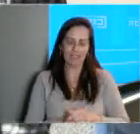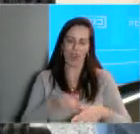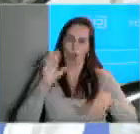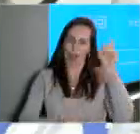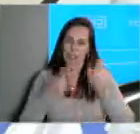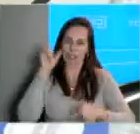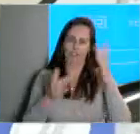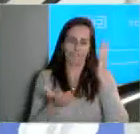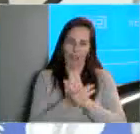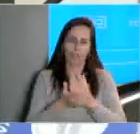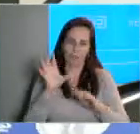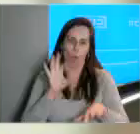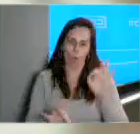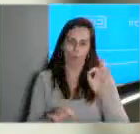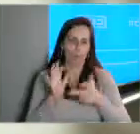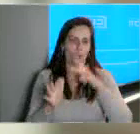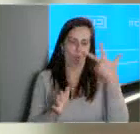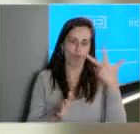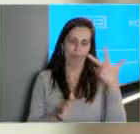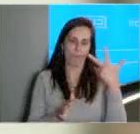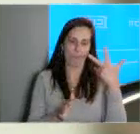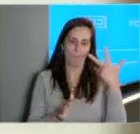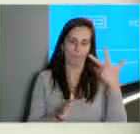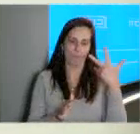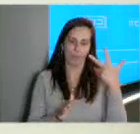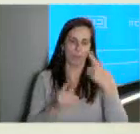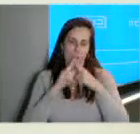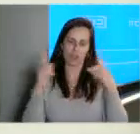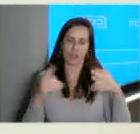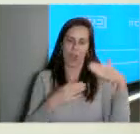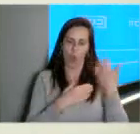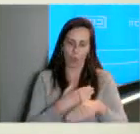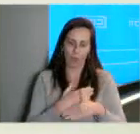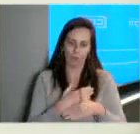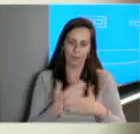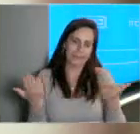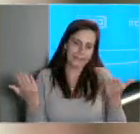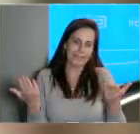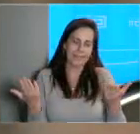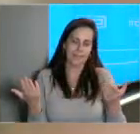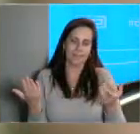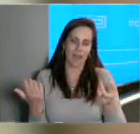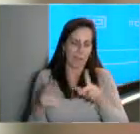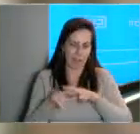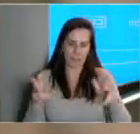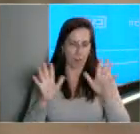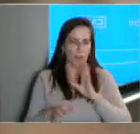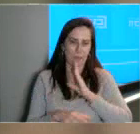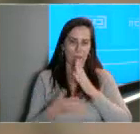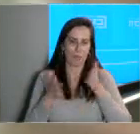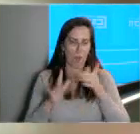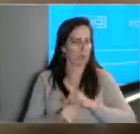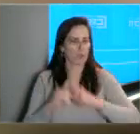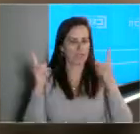רוב האזרחים כבר מצביעים שלוש פעמים במהלך השנה האחרונה. לא ספק, מצב מאוד בעייתי,